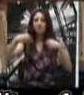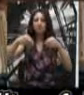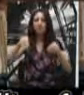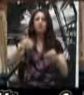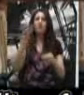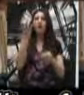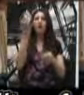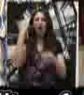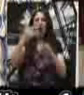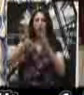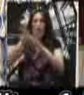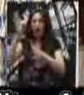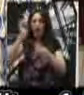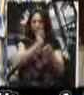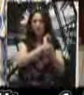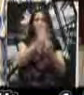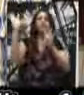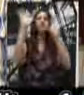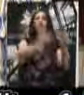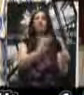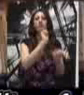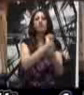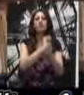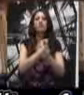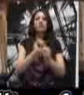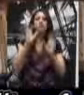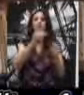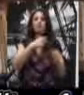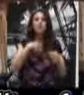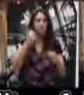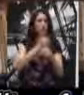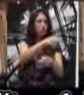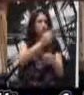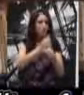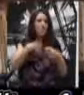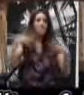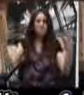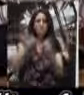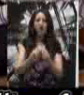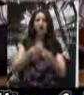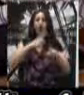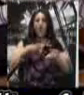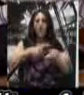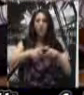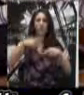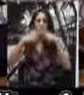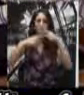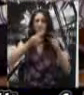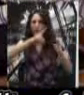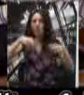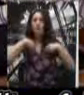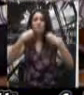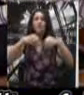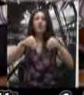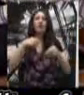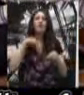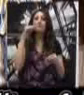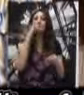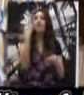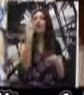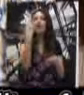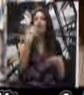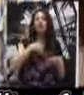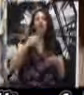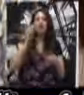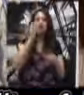هربان واتمسك. بقاله 6 شهور. وانت كنت بتشتغلي ايه؟ معايا كنا بنبيع شويه خضار. شويه خضار، بعدين عندك ثلاث بنات عايزه تجهزيهم. عاوزه اجهزهم.